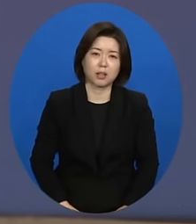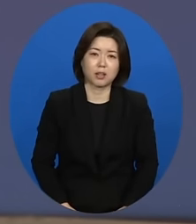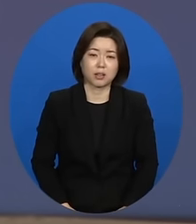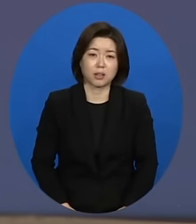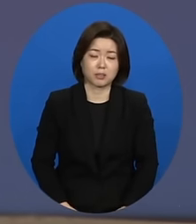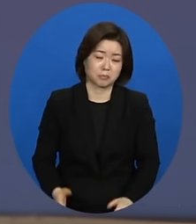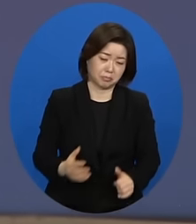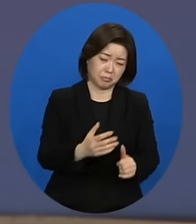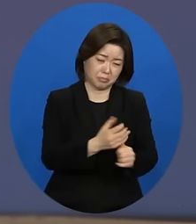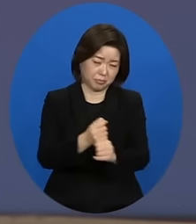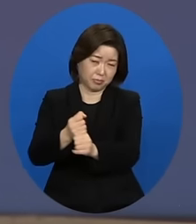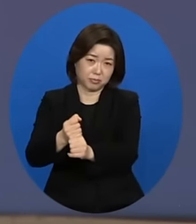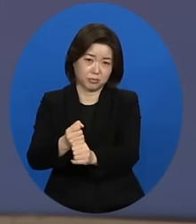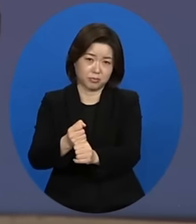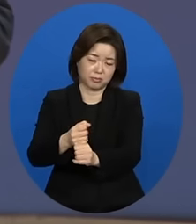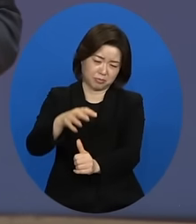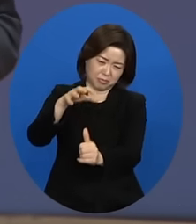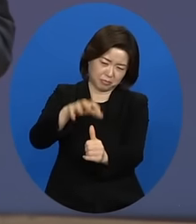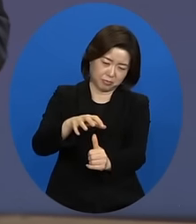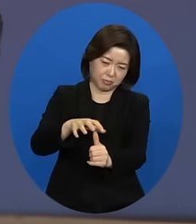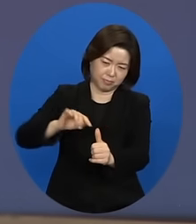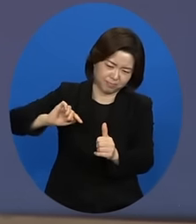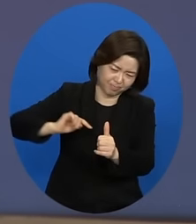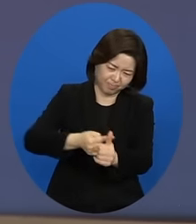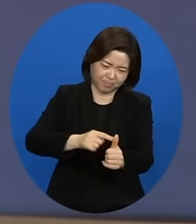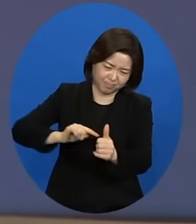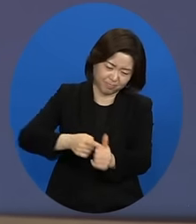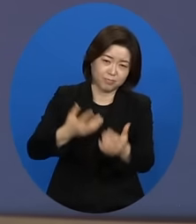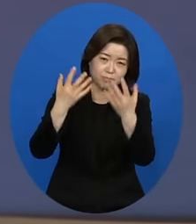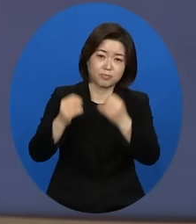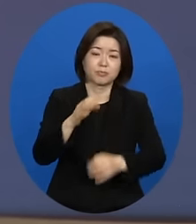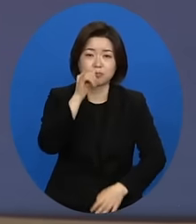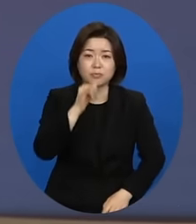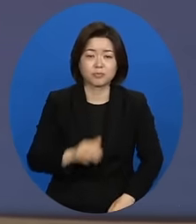잡혀 들어가서 고문을 당했습니다.